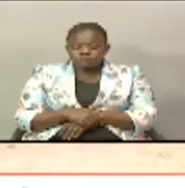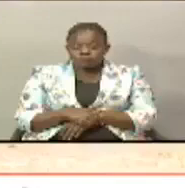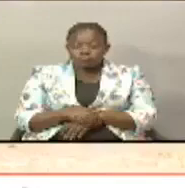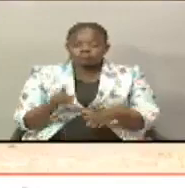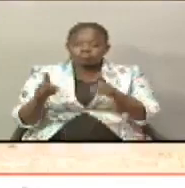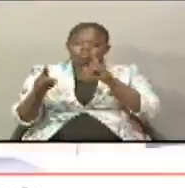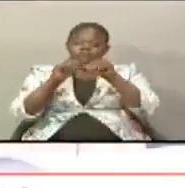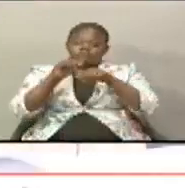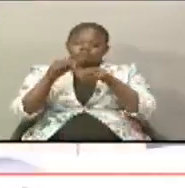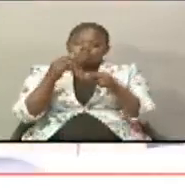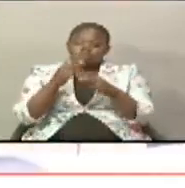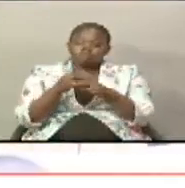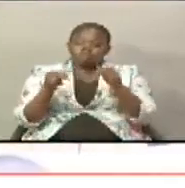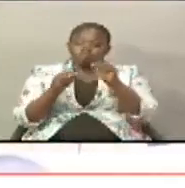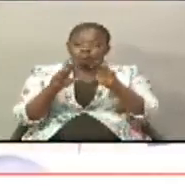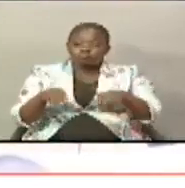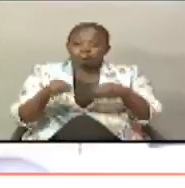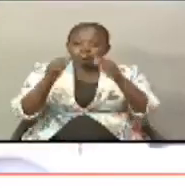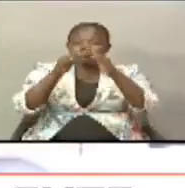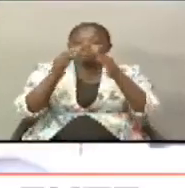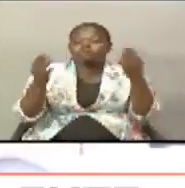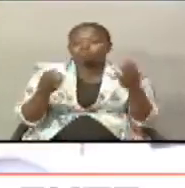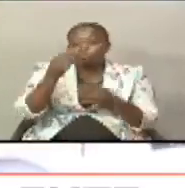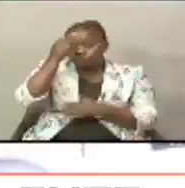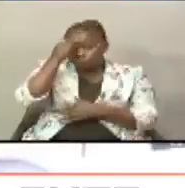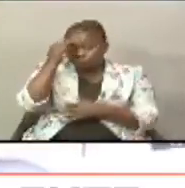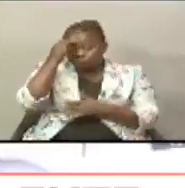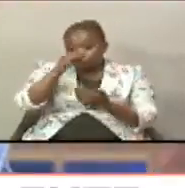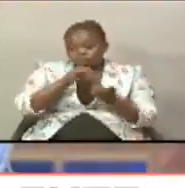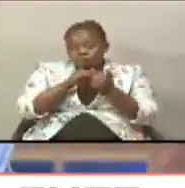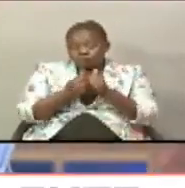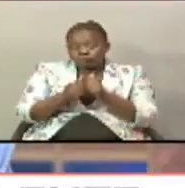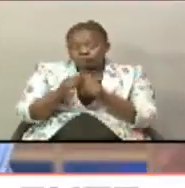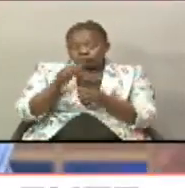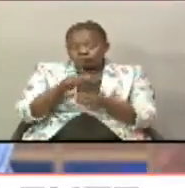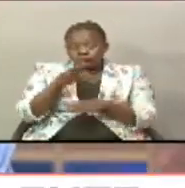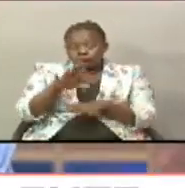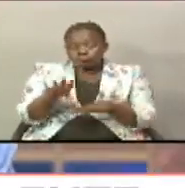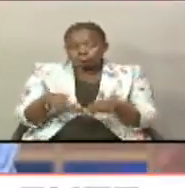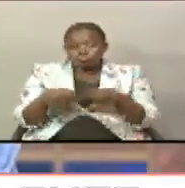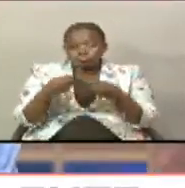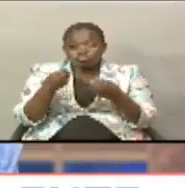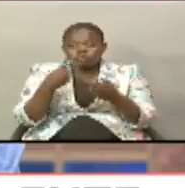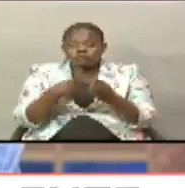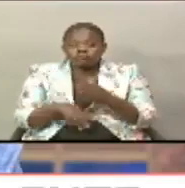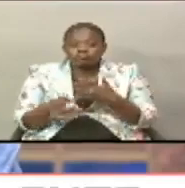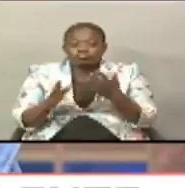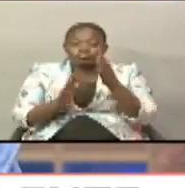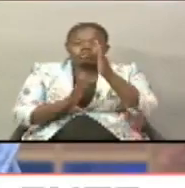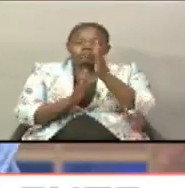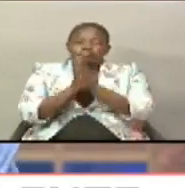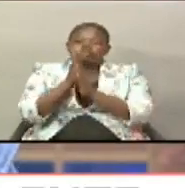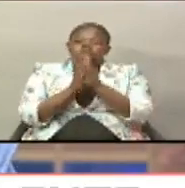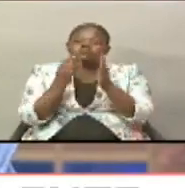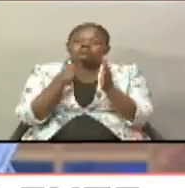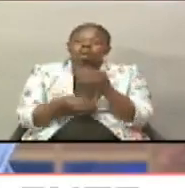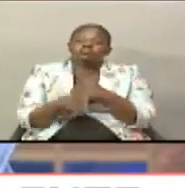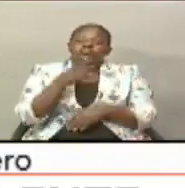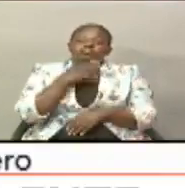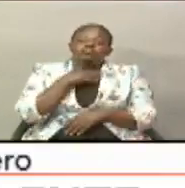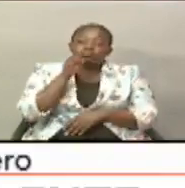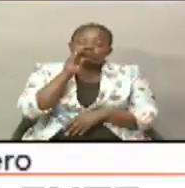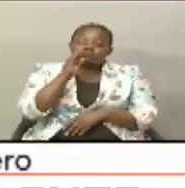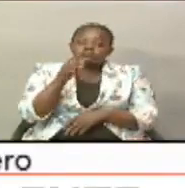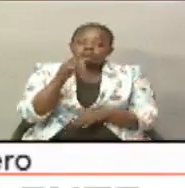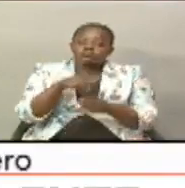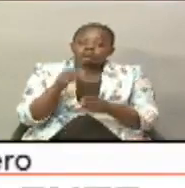Bukedde kumanya agatumibwa ennyumba Abayizi mwe bavuganyizza. Tubawe aspirations kw'ekyo kye bagenda okubeera mu